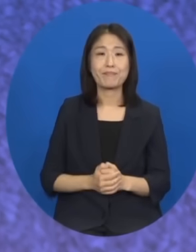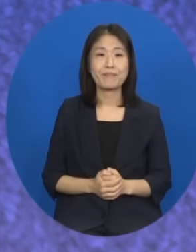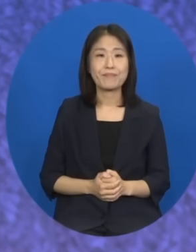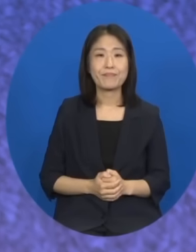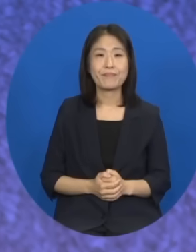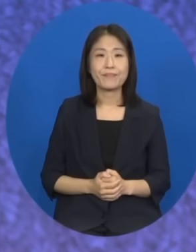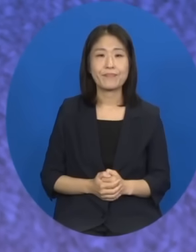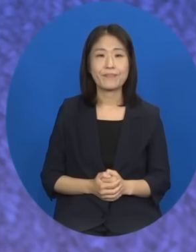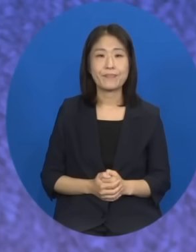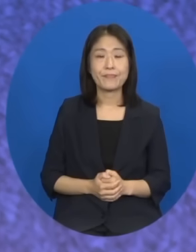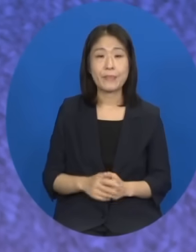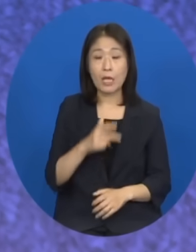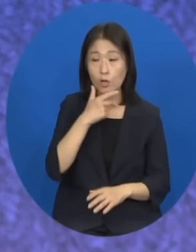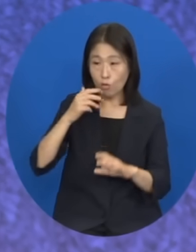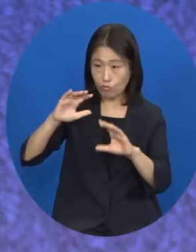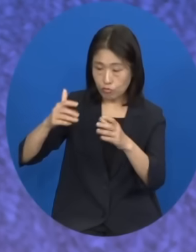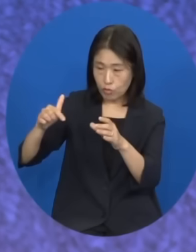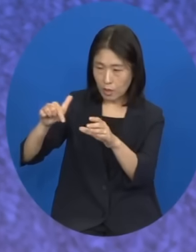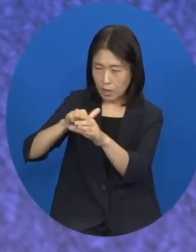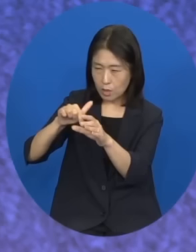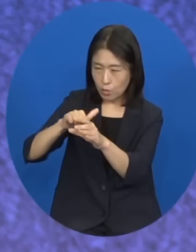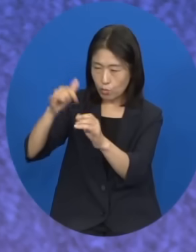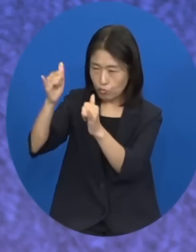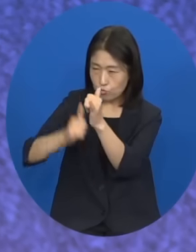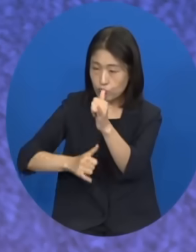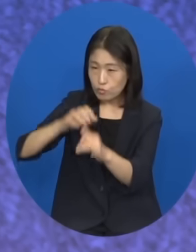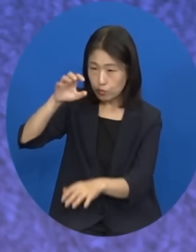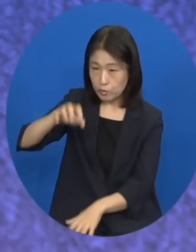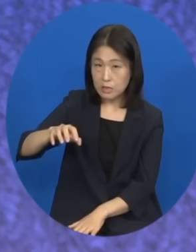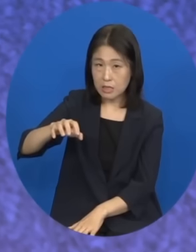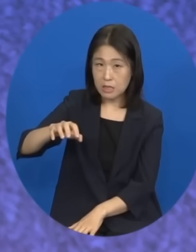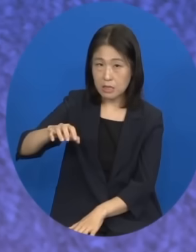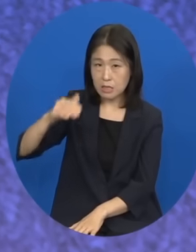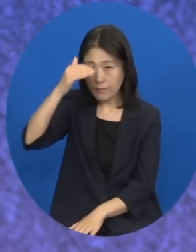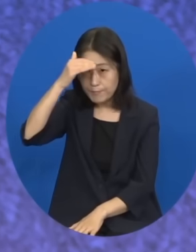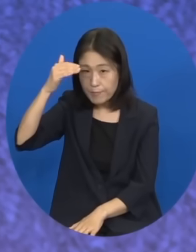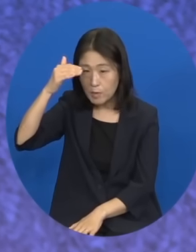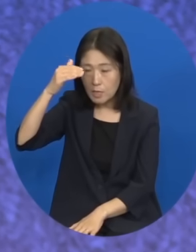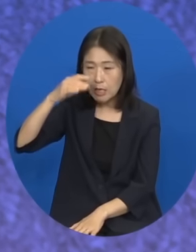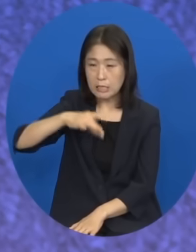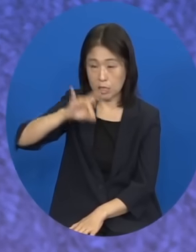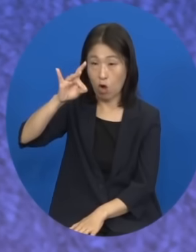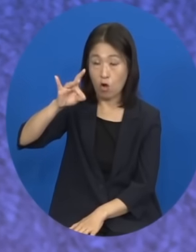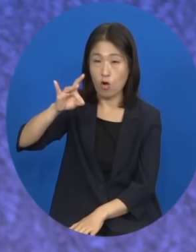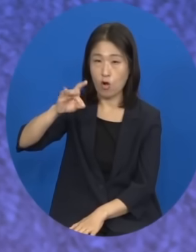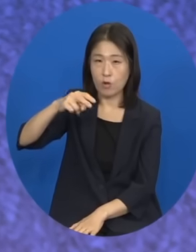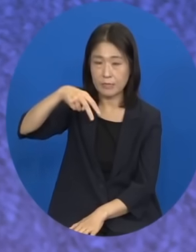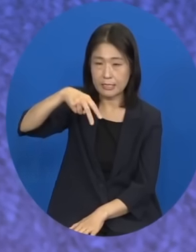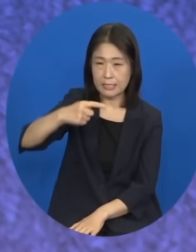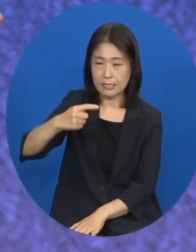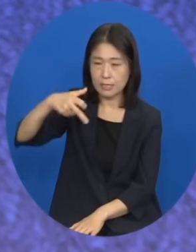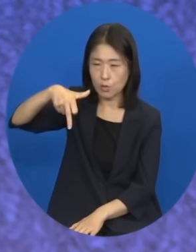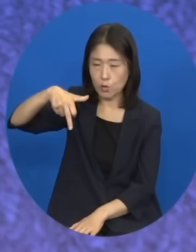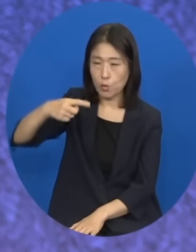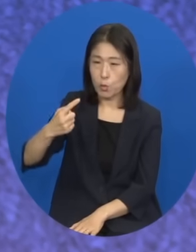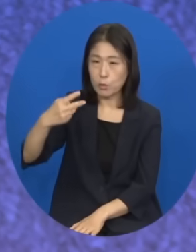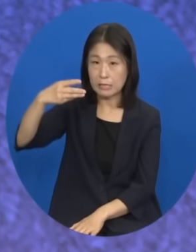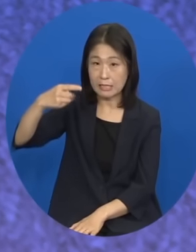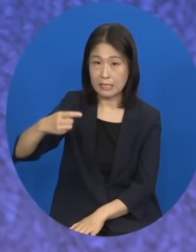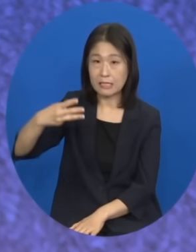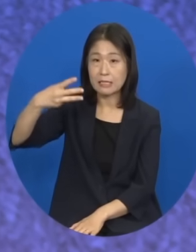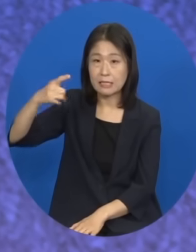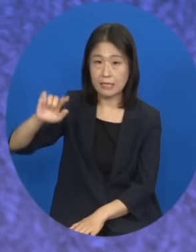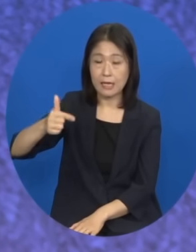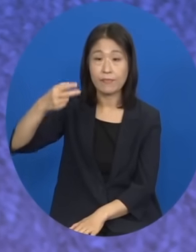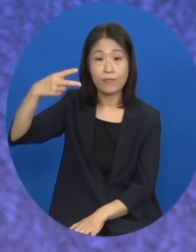유적지 탐방하는 곳이 스코틀랜드였어요. 스코틀랜드부터 그리고 웨일즈까지